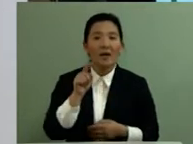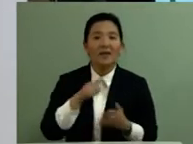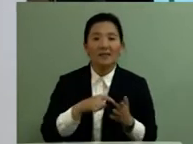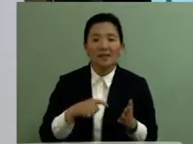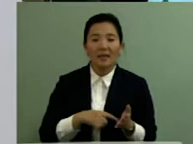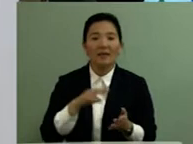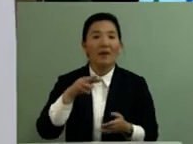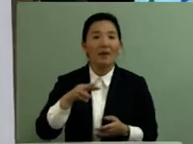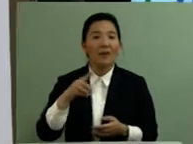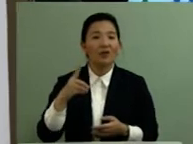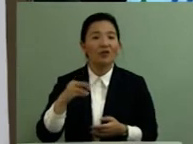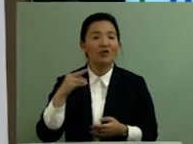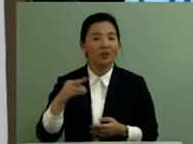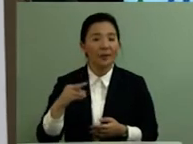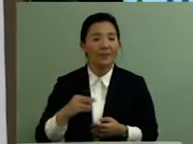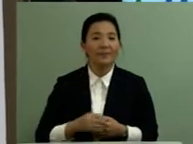на m1g.